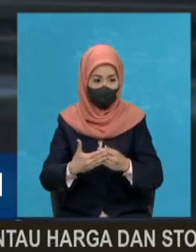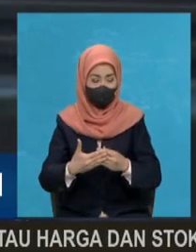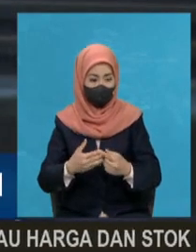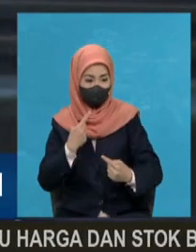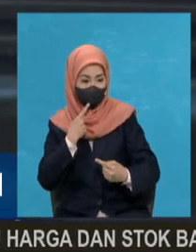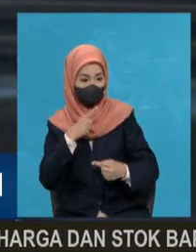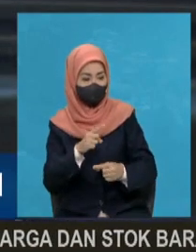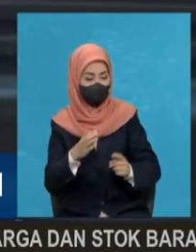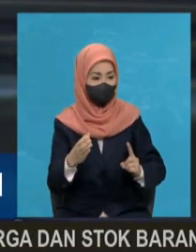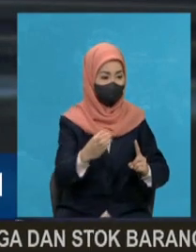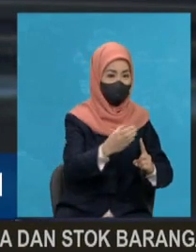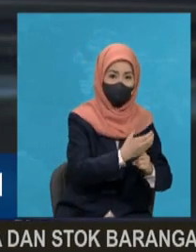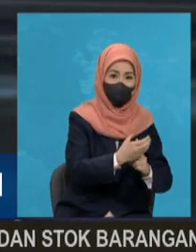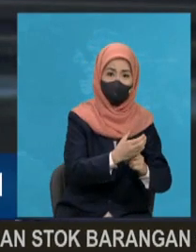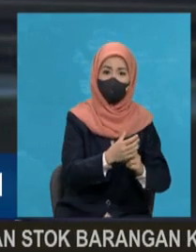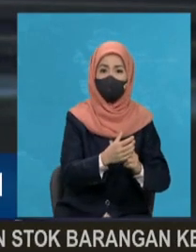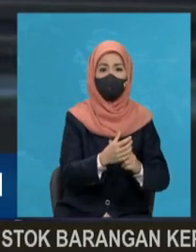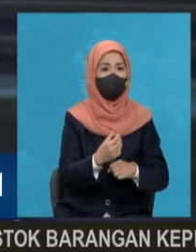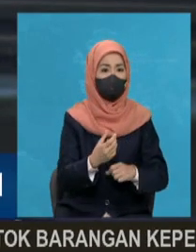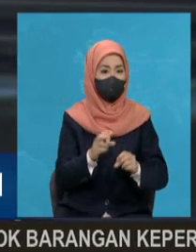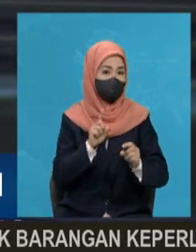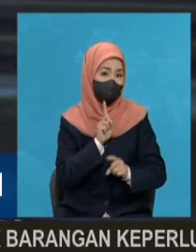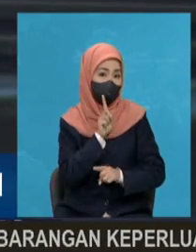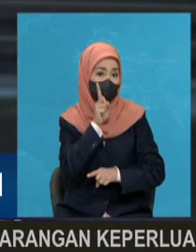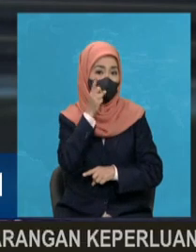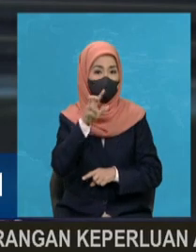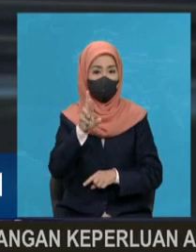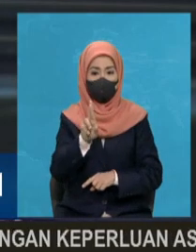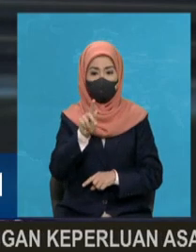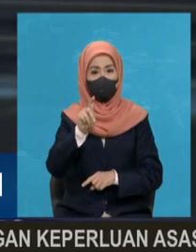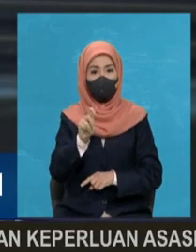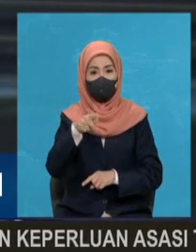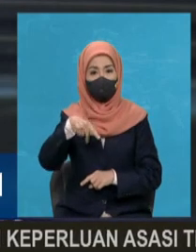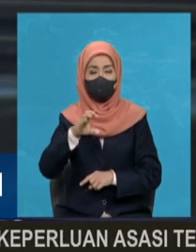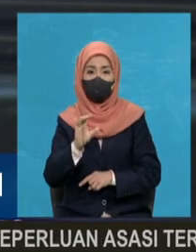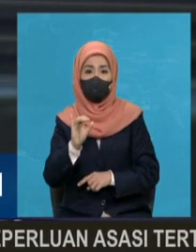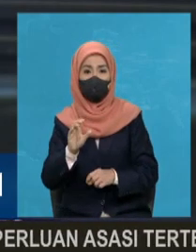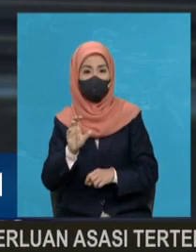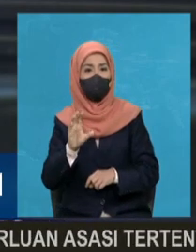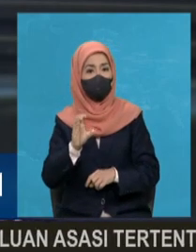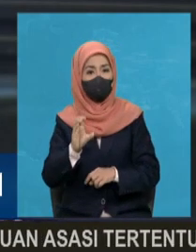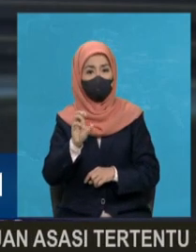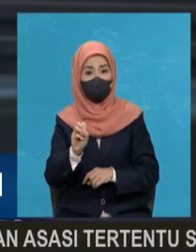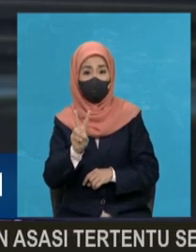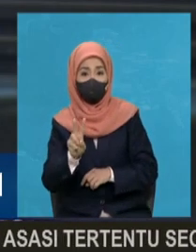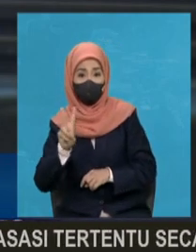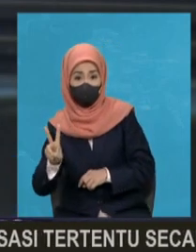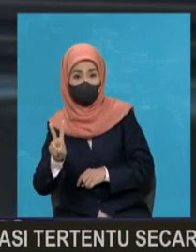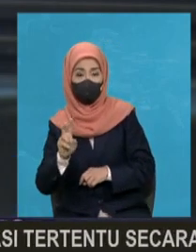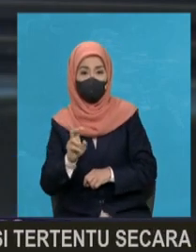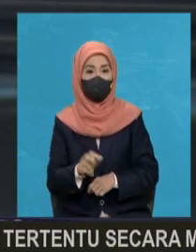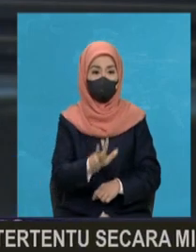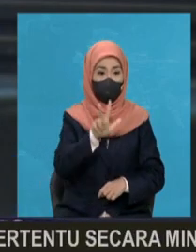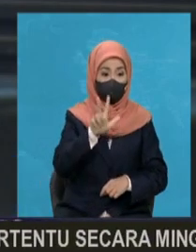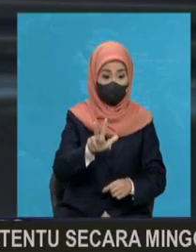diarahkan untuk menjalani kolenkim yang dicuri dan ujian artificial sascorp Di Dalam pada itu